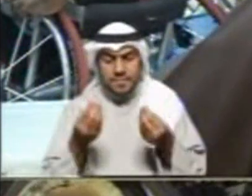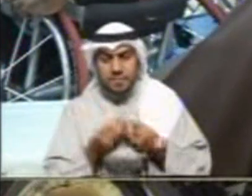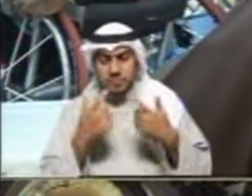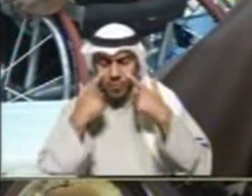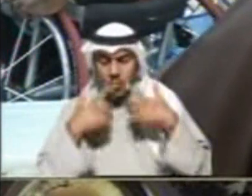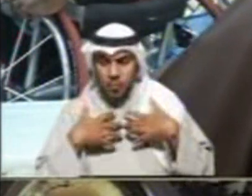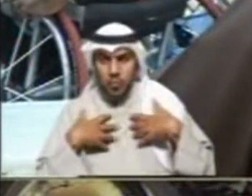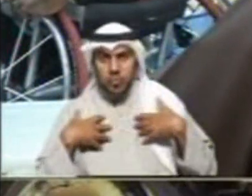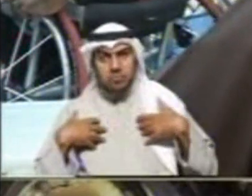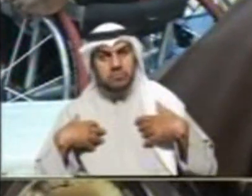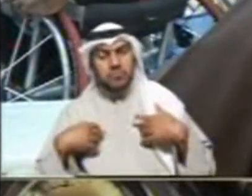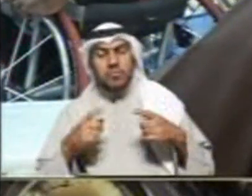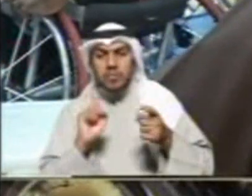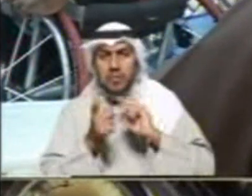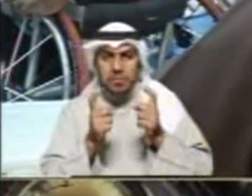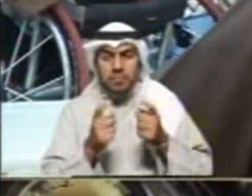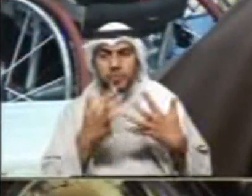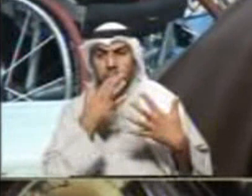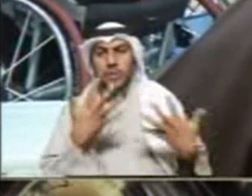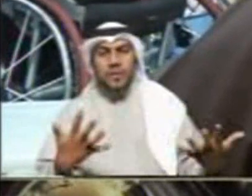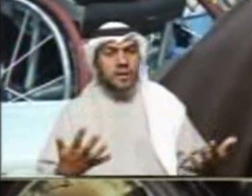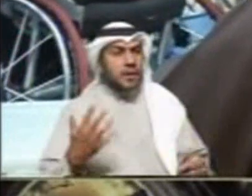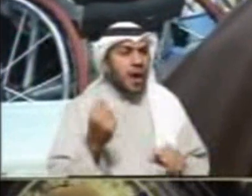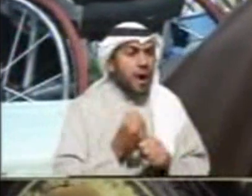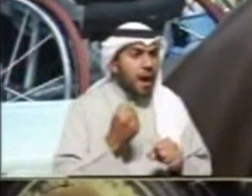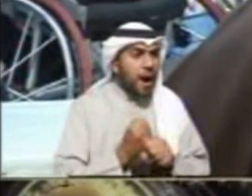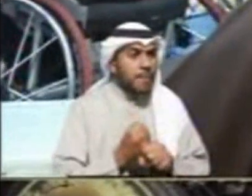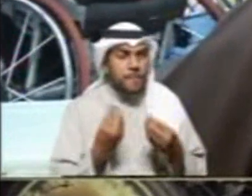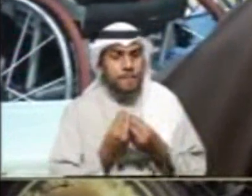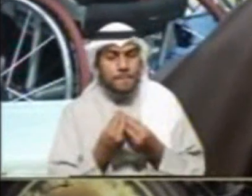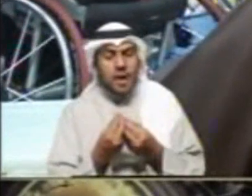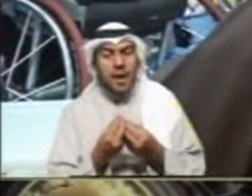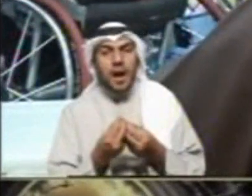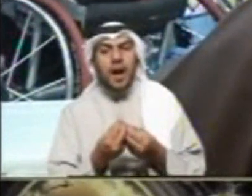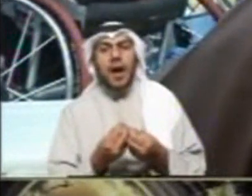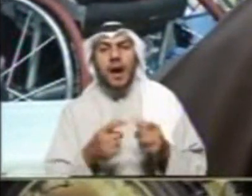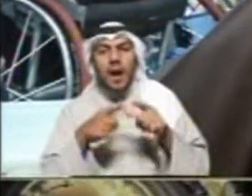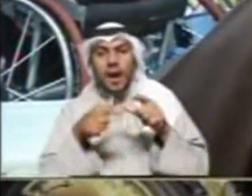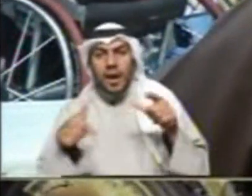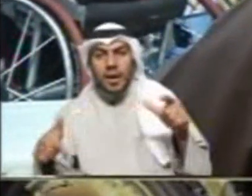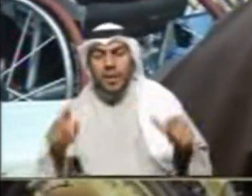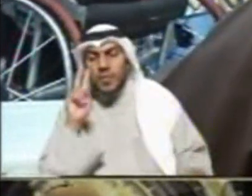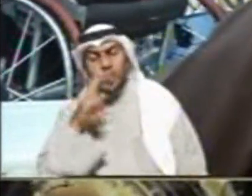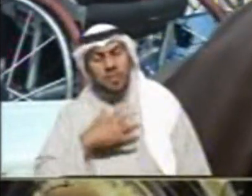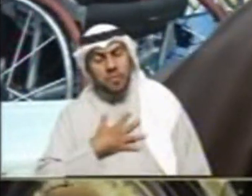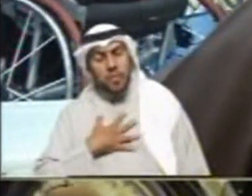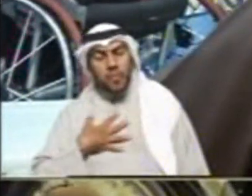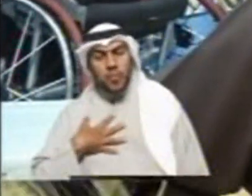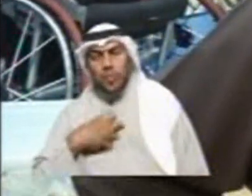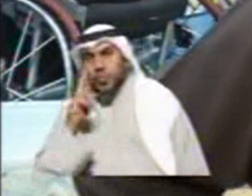يعني نقول مميز ببساطته، مميز في تجمع أشقائنا من دول الخليج، وهذا أكبر مكسب وأكبر نجاح لنا